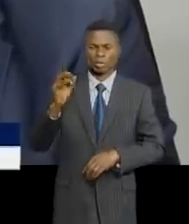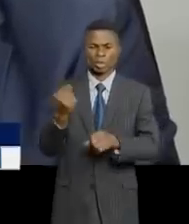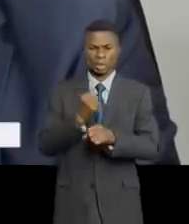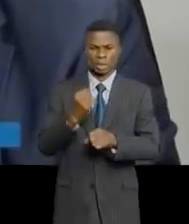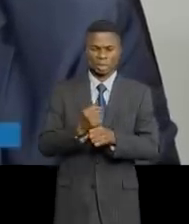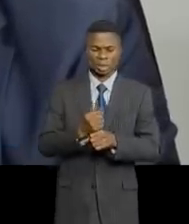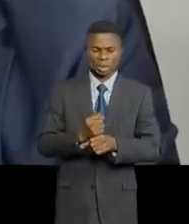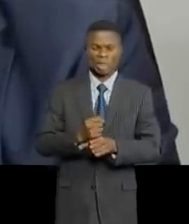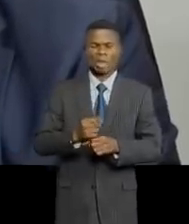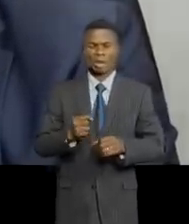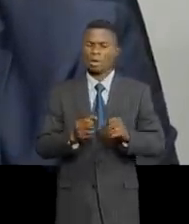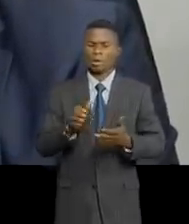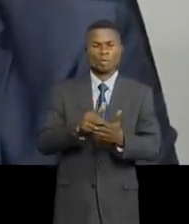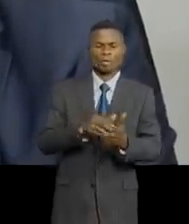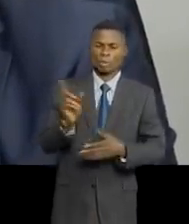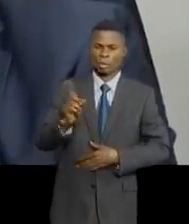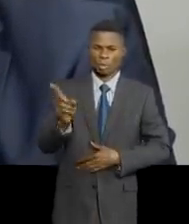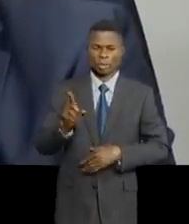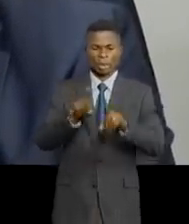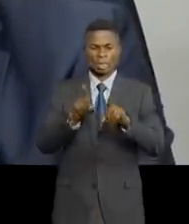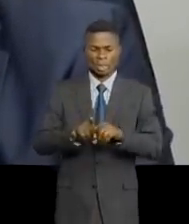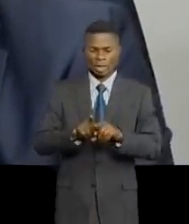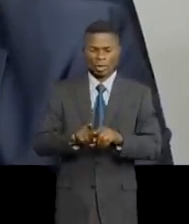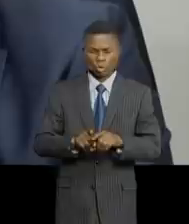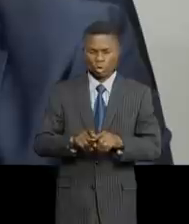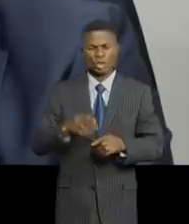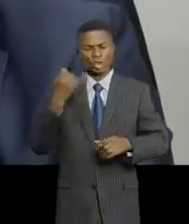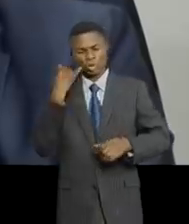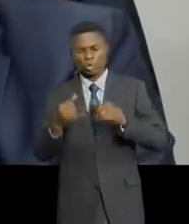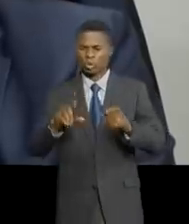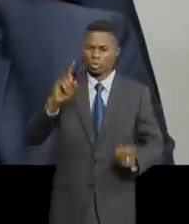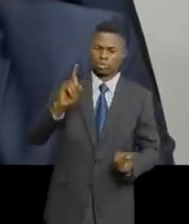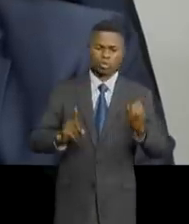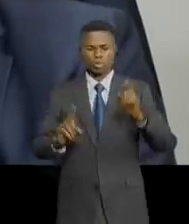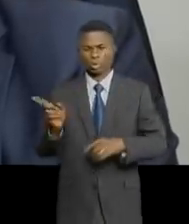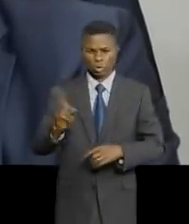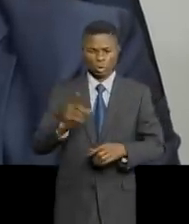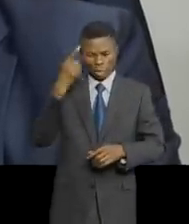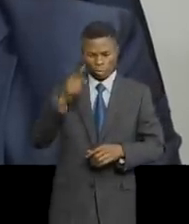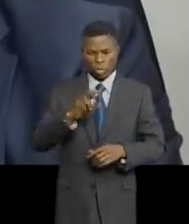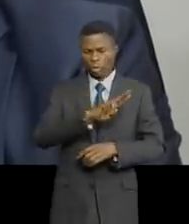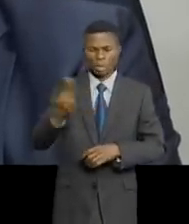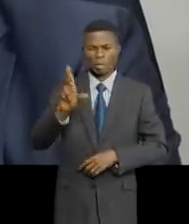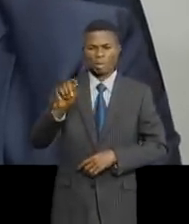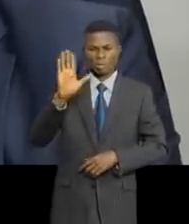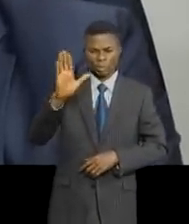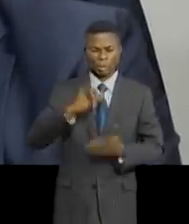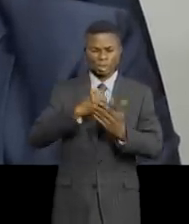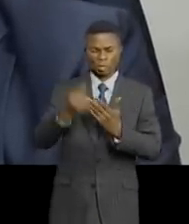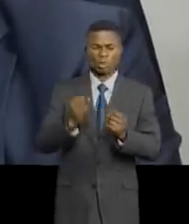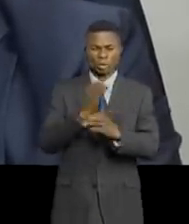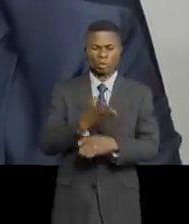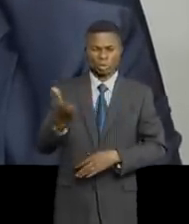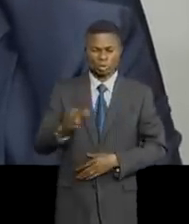sans complaisance et sans parti pris pour un atterrissage en douceur en 2025 du projet.